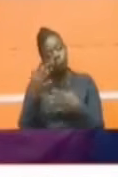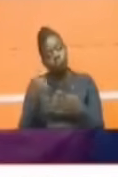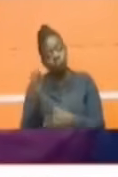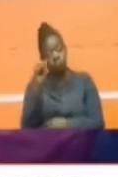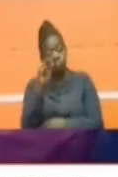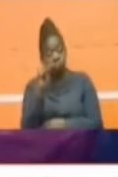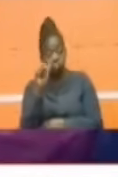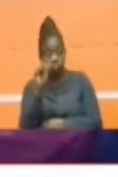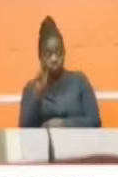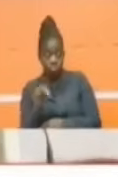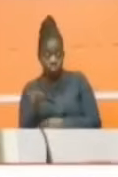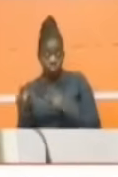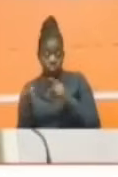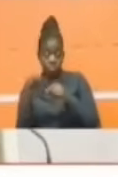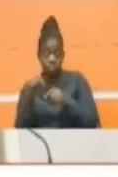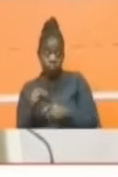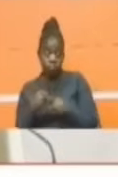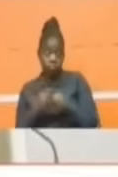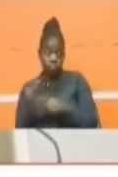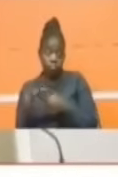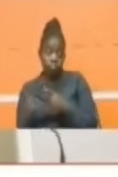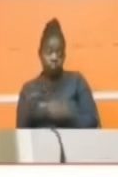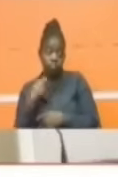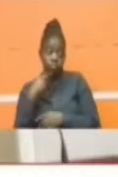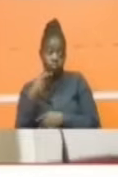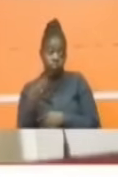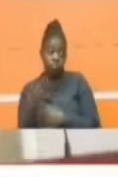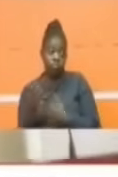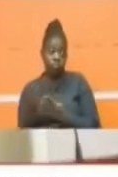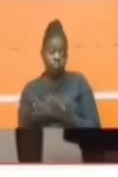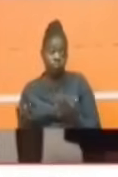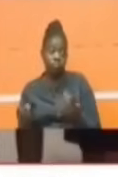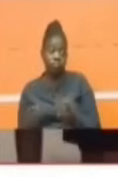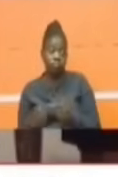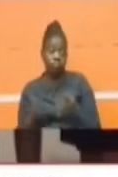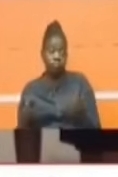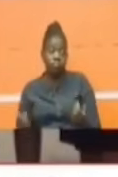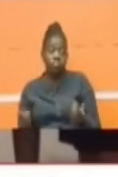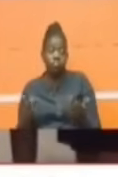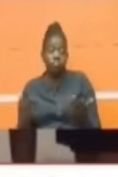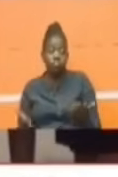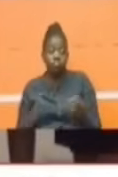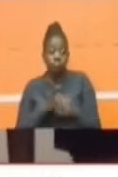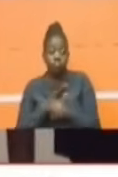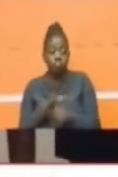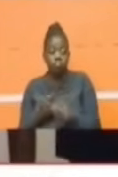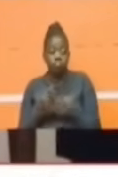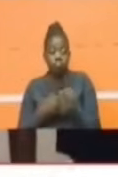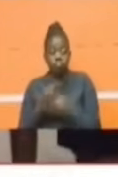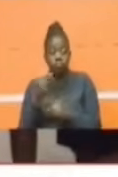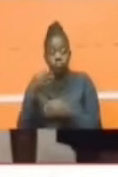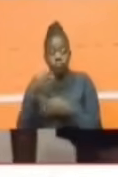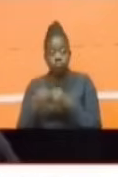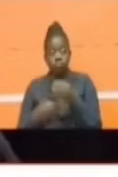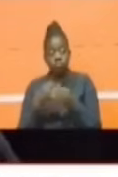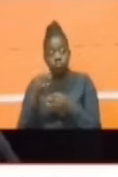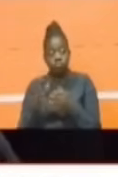mu Kampala nga onyanyagizizza amaloboozi ag'ennyonza bavudde mu kwaya Renzo Diocese Kampala Fellowship kwaya.